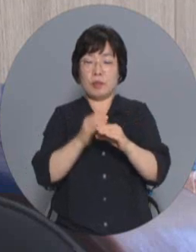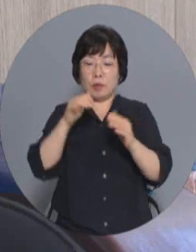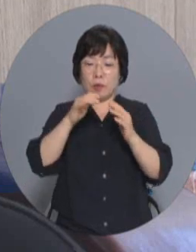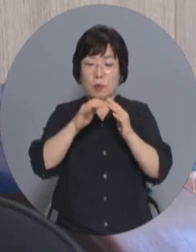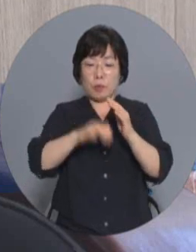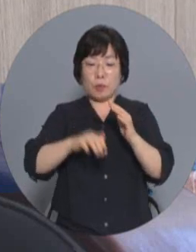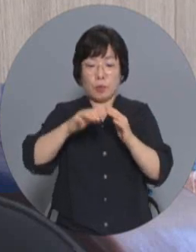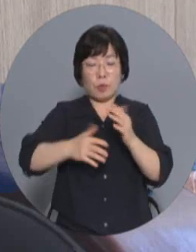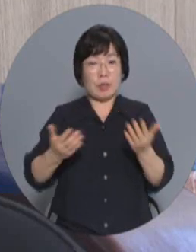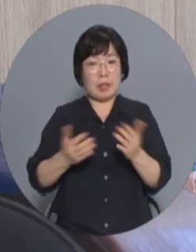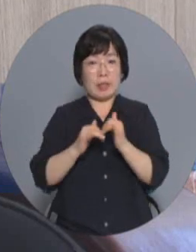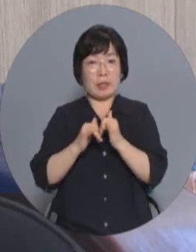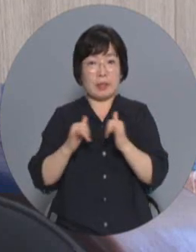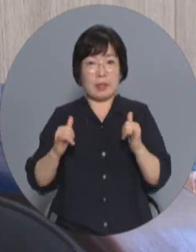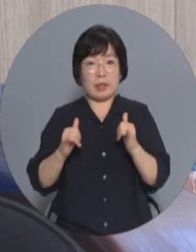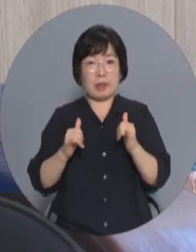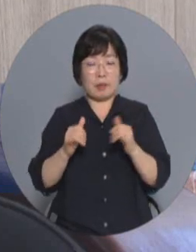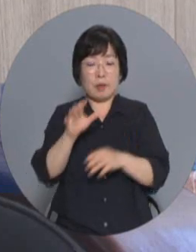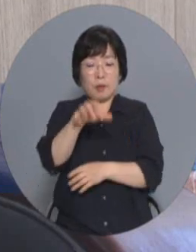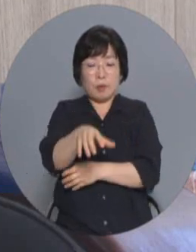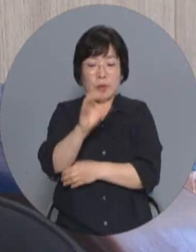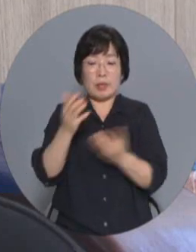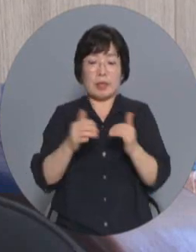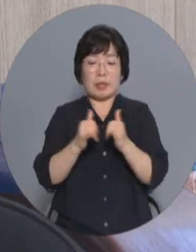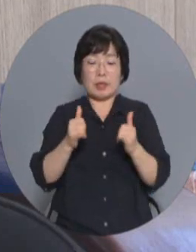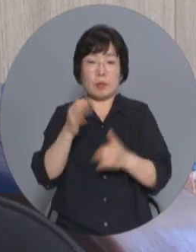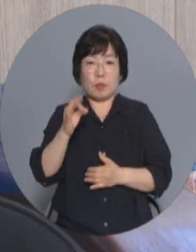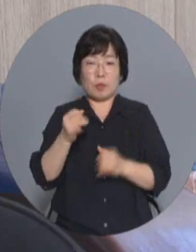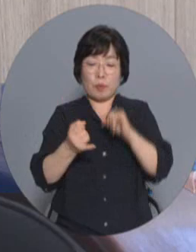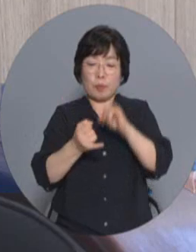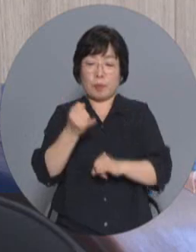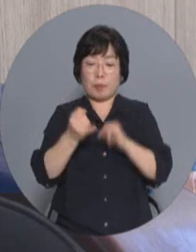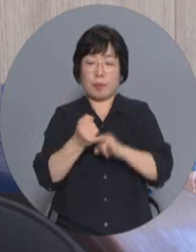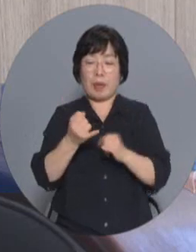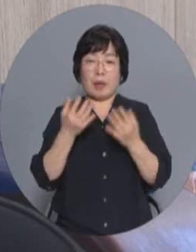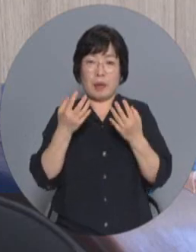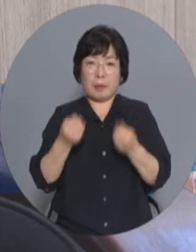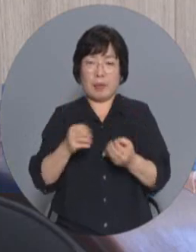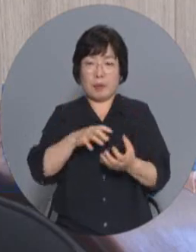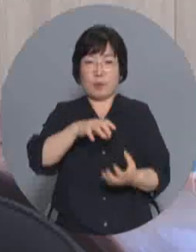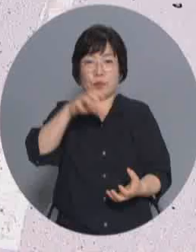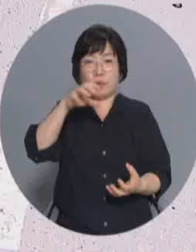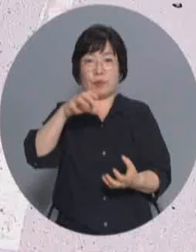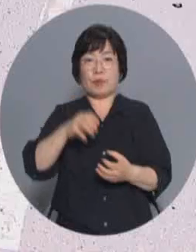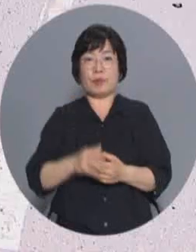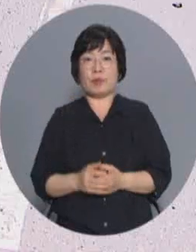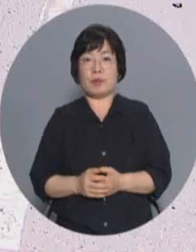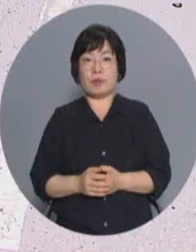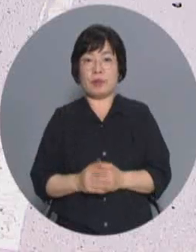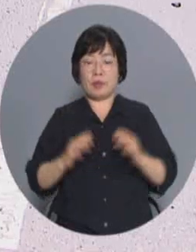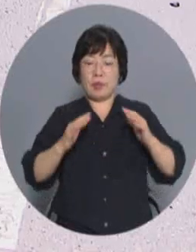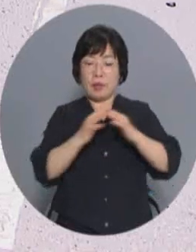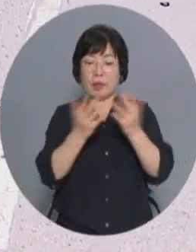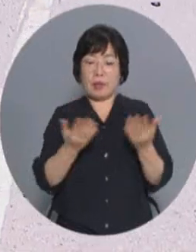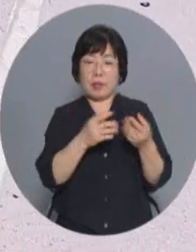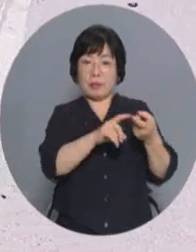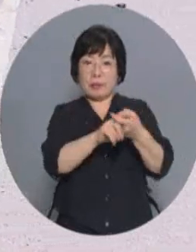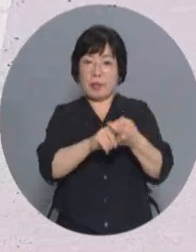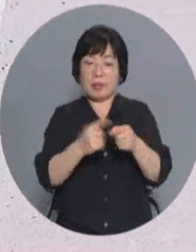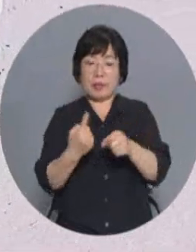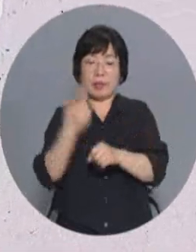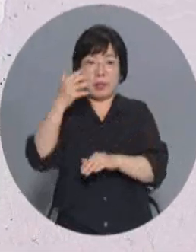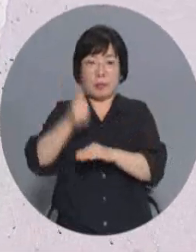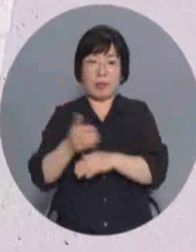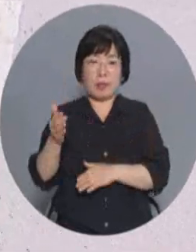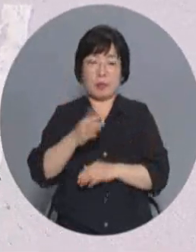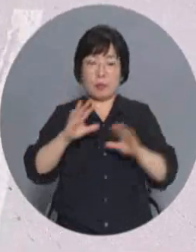현장에서 일하시는 장비 노동자들 체불도 엄청나게 많이 증가를 하고 있어요. 건설노조는 지난해 말부터